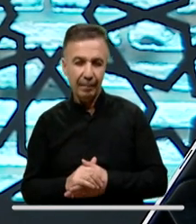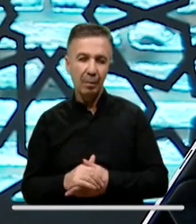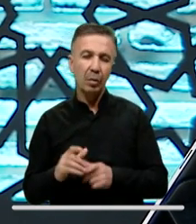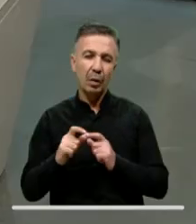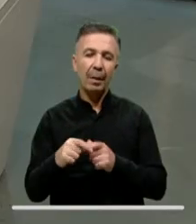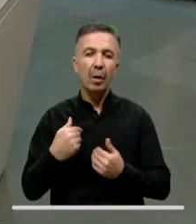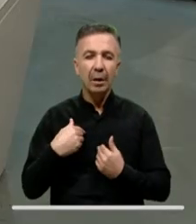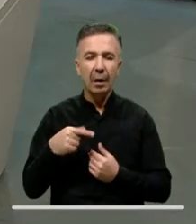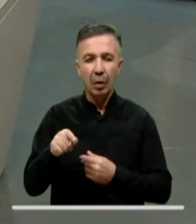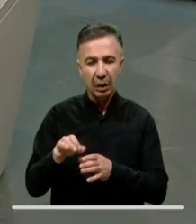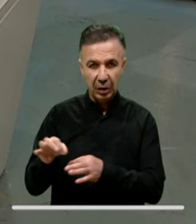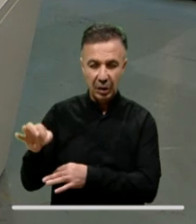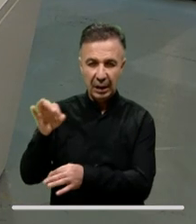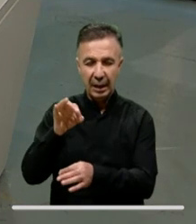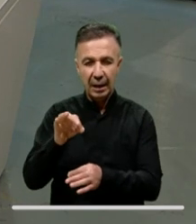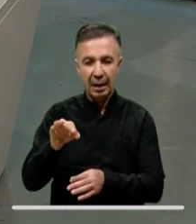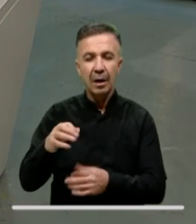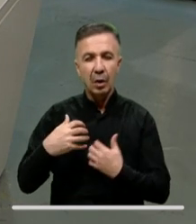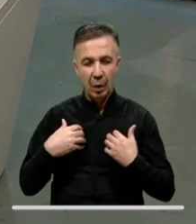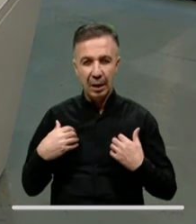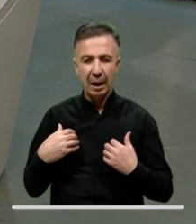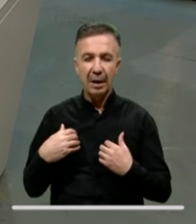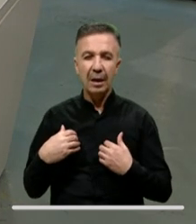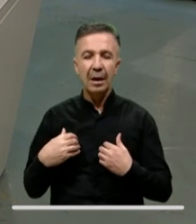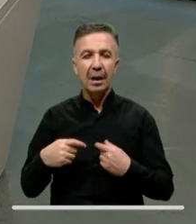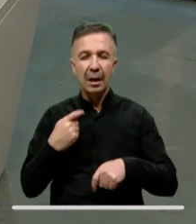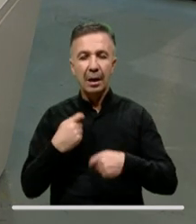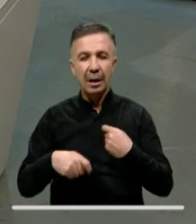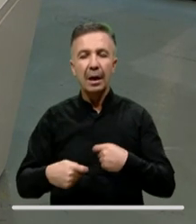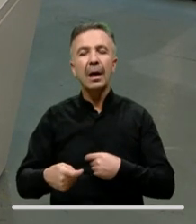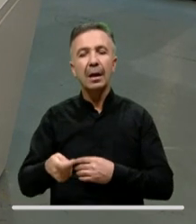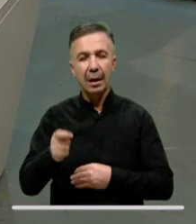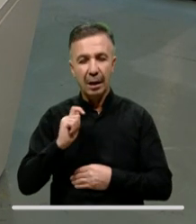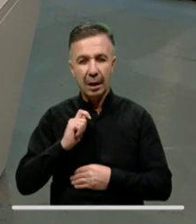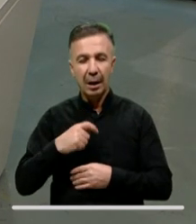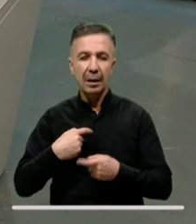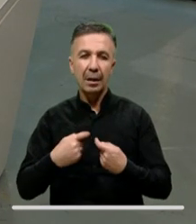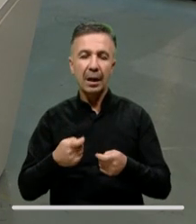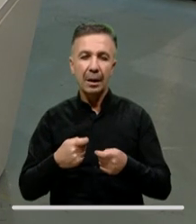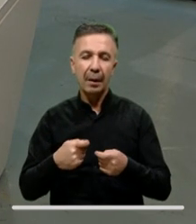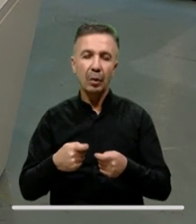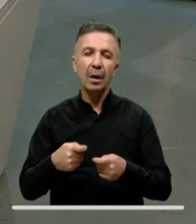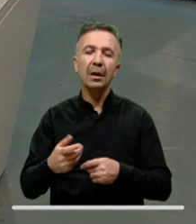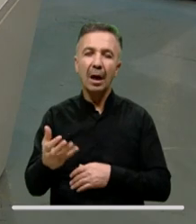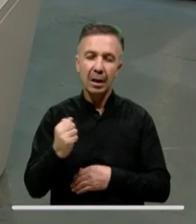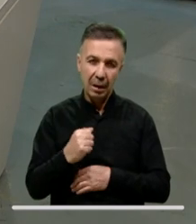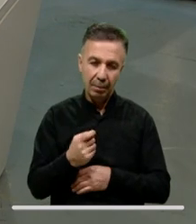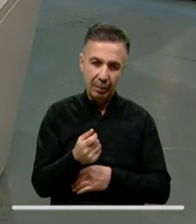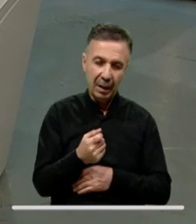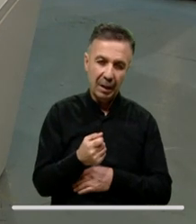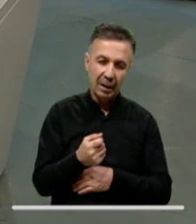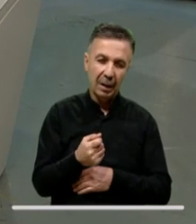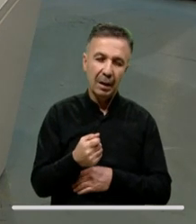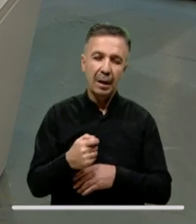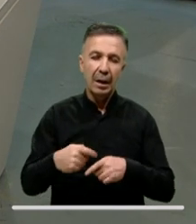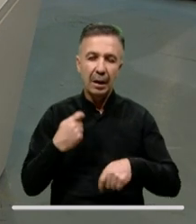ben onlara güvenerekten kredi kartı harcamaları yapmıştım zamanında. Onlardan alacağım parayla da kredi kartımın